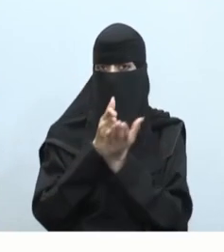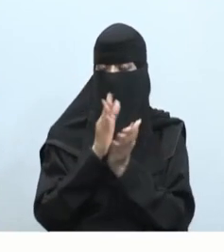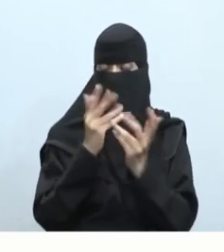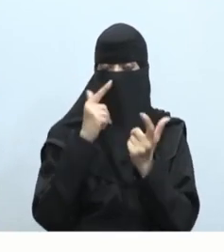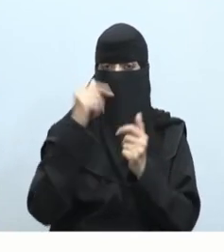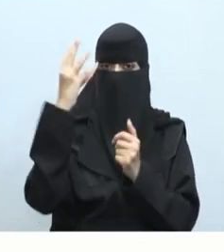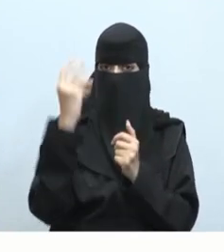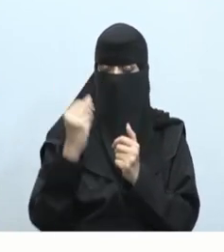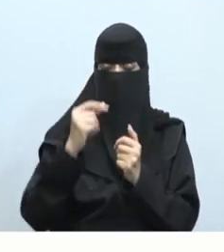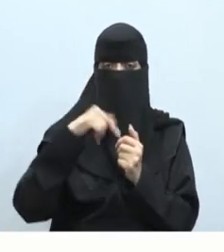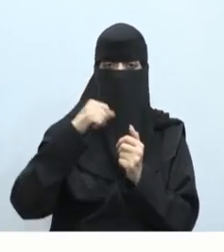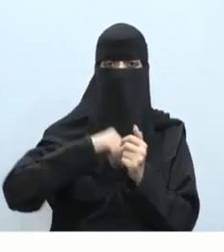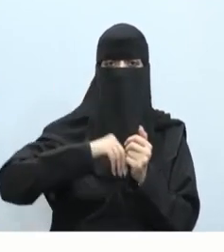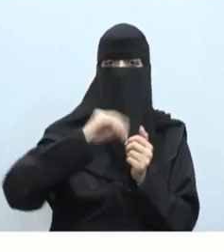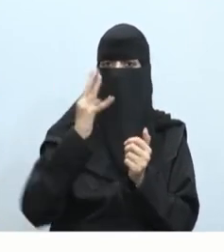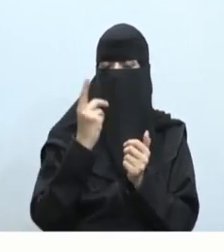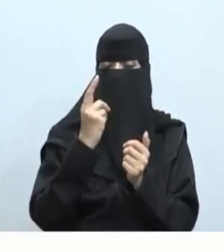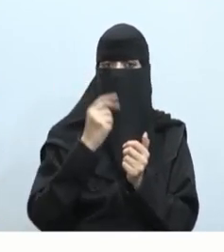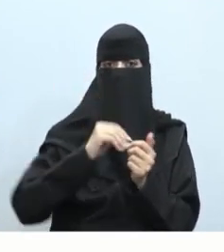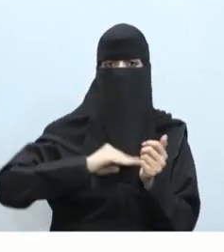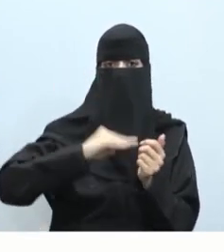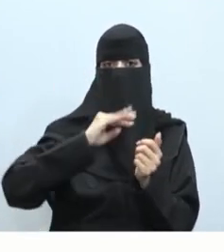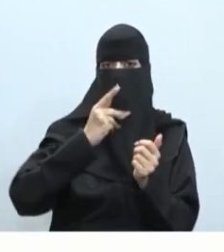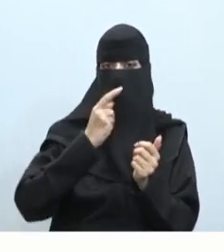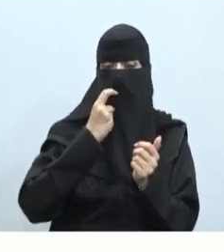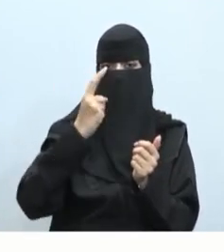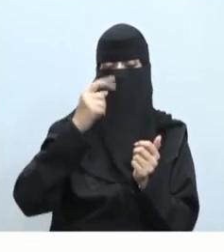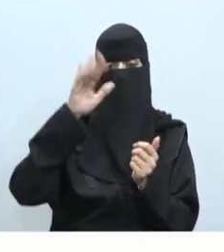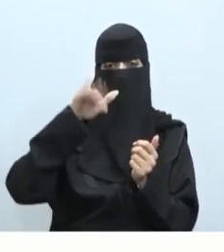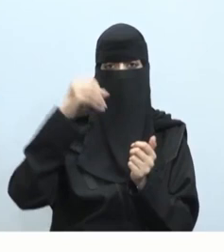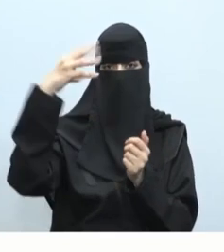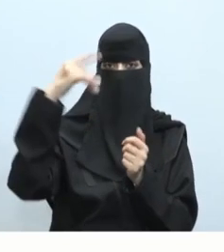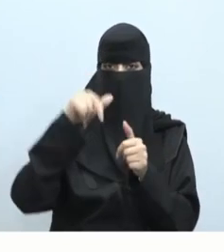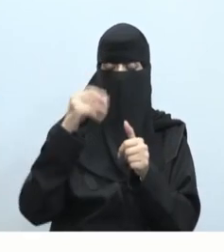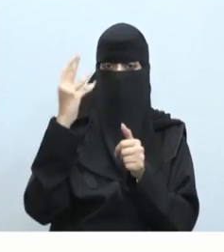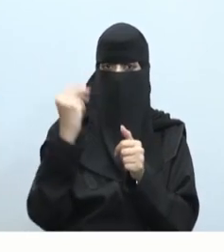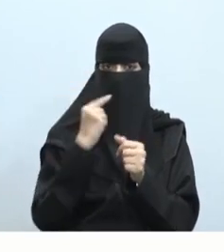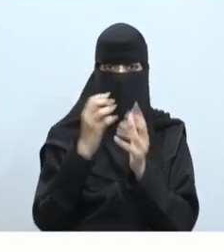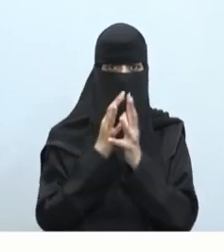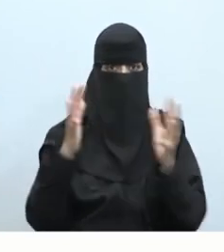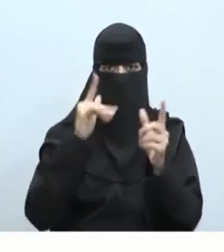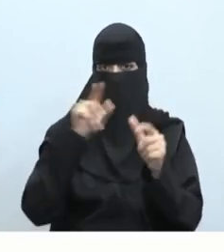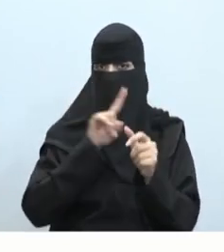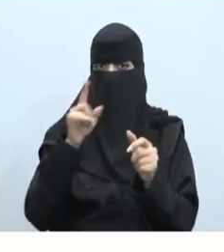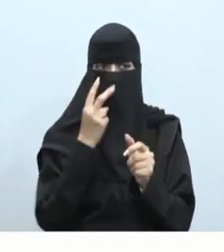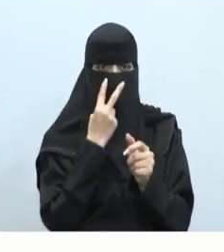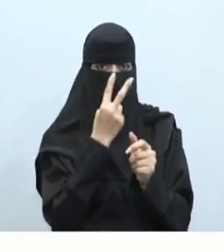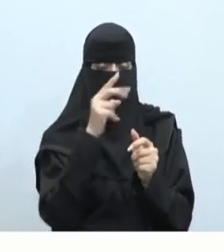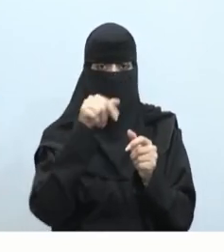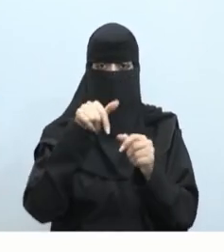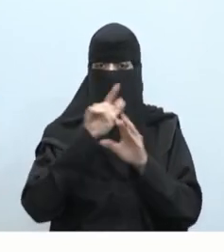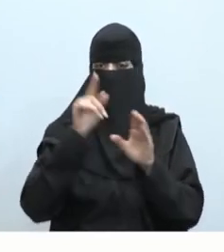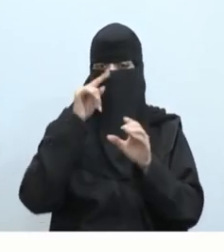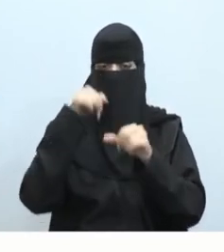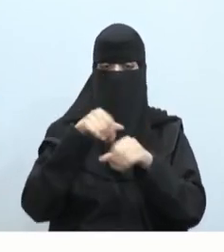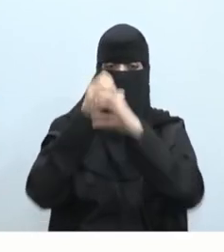حساب السنين الضوئيه وبسبب حجمها الهائل هذه السدم لا يمكن ان نراها الا عن